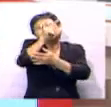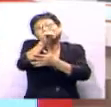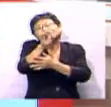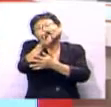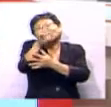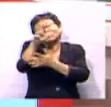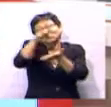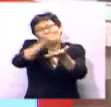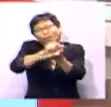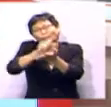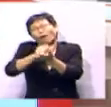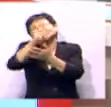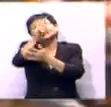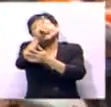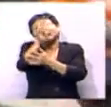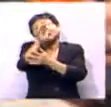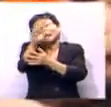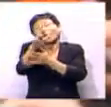terbuka.